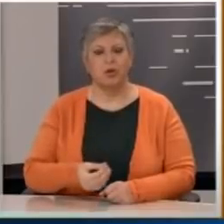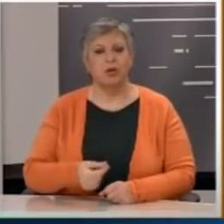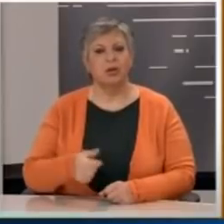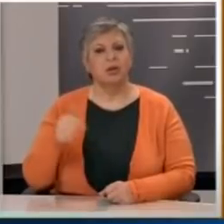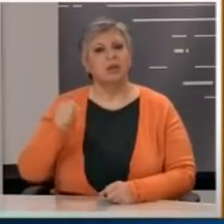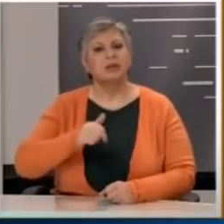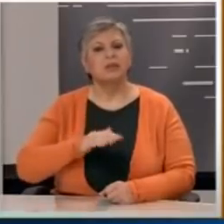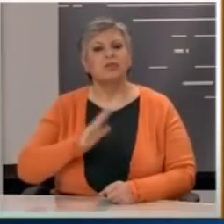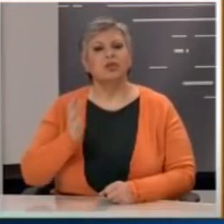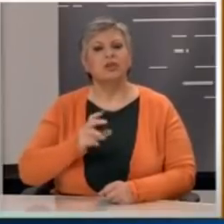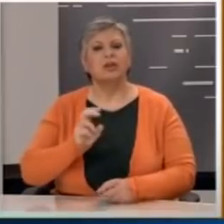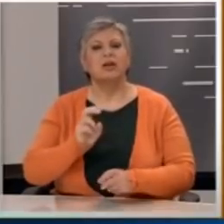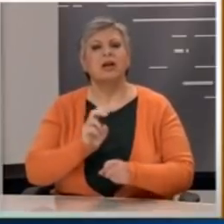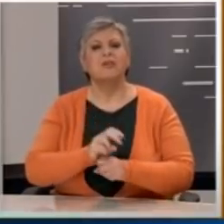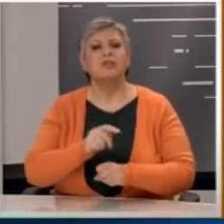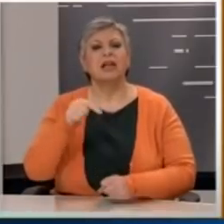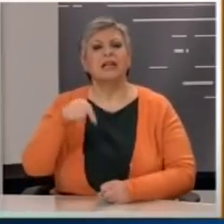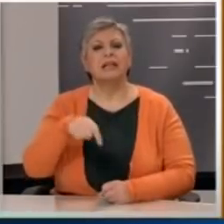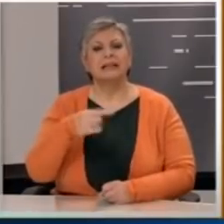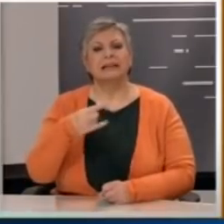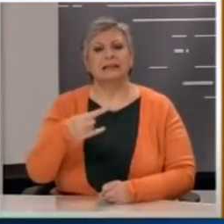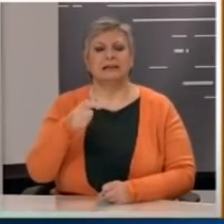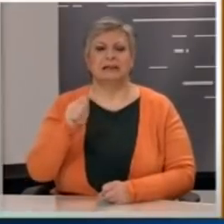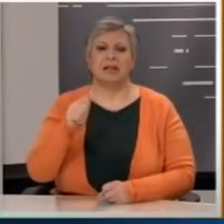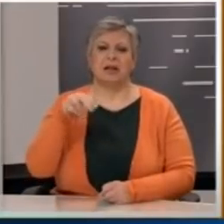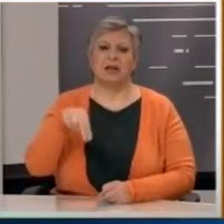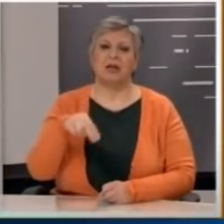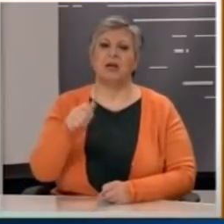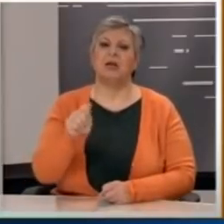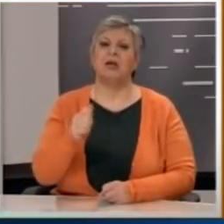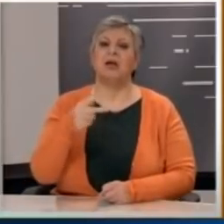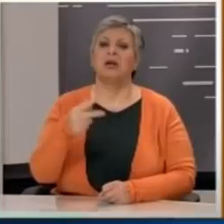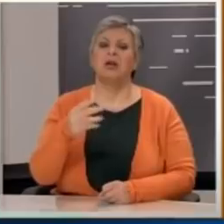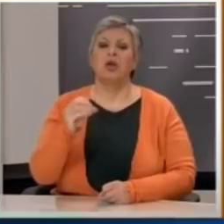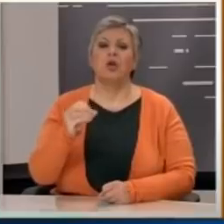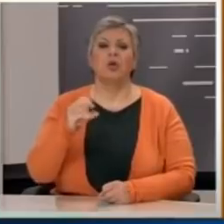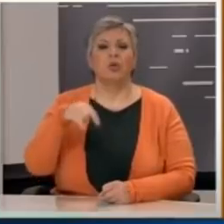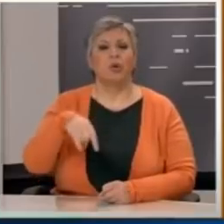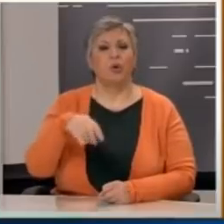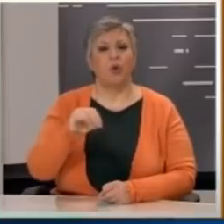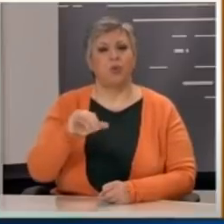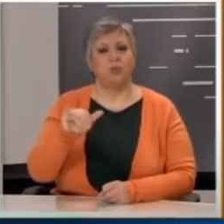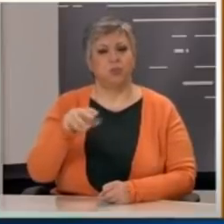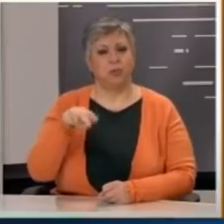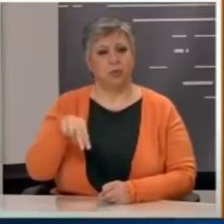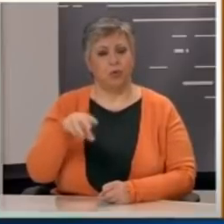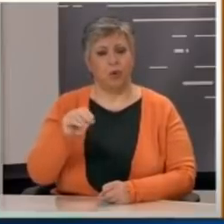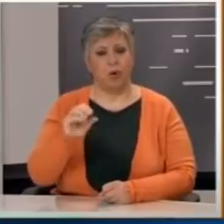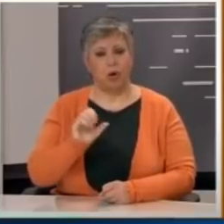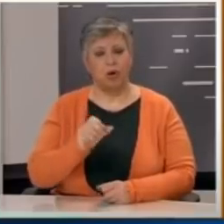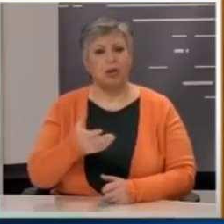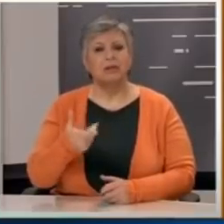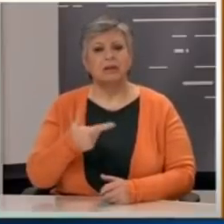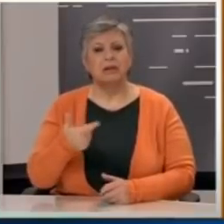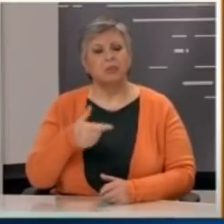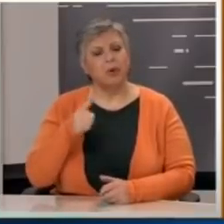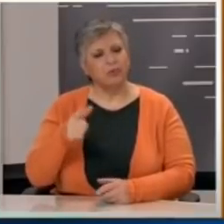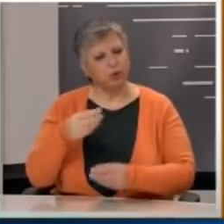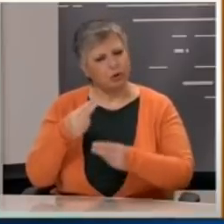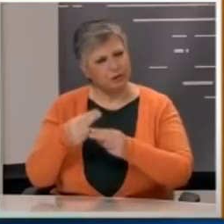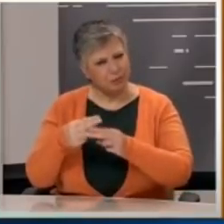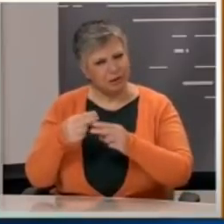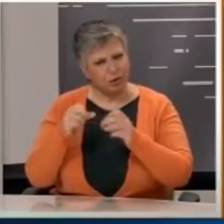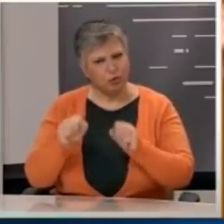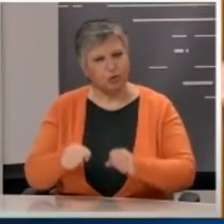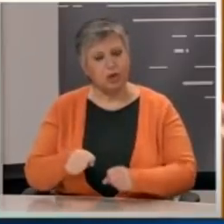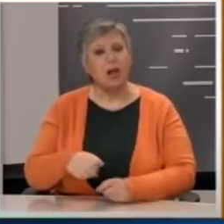πολύ καλός ο κύριος Τζανακόπουλος, δεν έχω καμία αμφιβολία. Αλλά όταν με διέψευσε μετά τη συνάντησή μου με τον Τσίπρα, που μου είπε ο Τσίπρας για τον χρόνο των